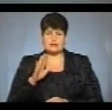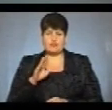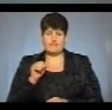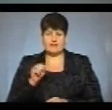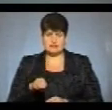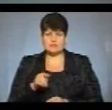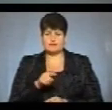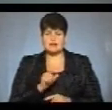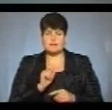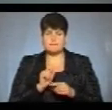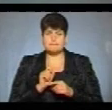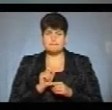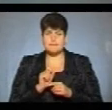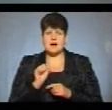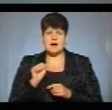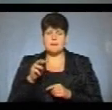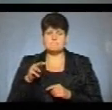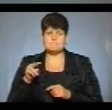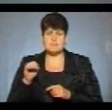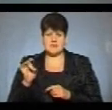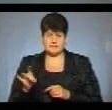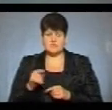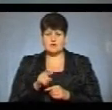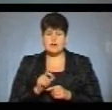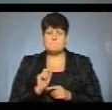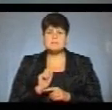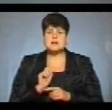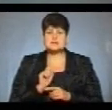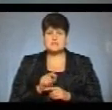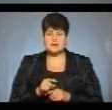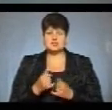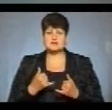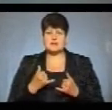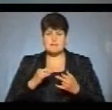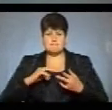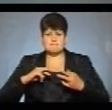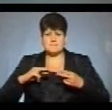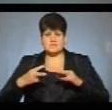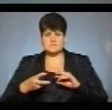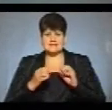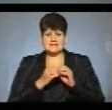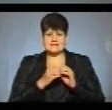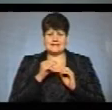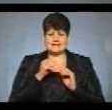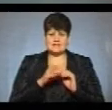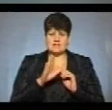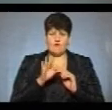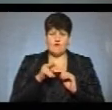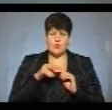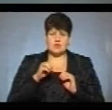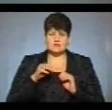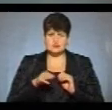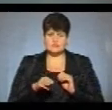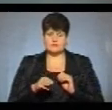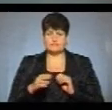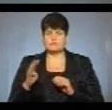Вона призначена, кВт-ампер, вірніше. Вона призначена для перетворення напруги з 10 тисяч вольт в